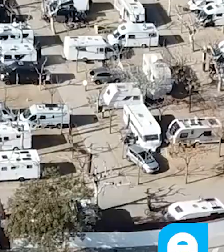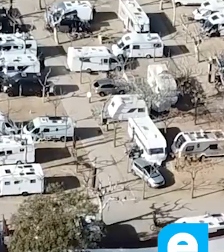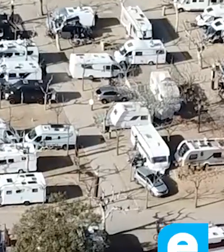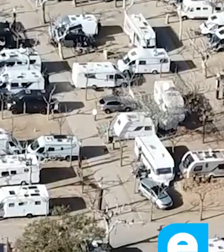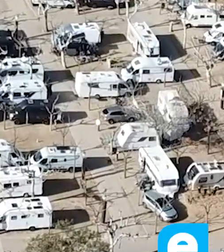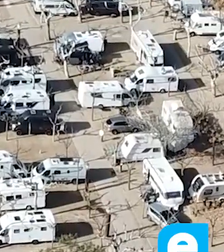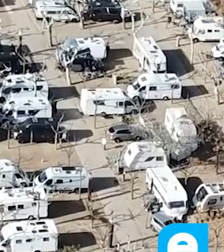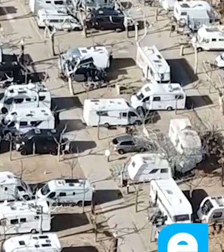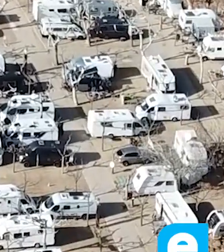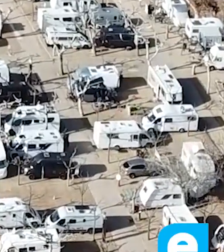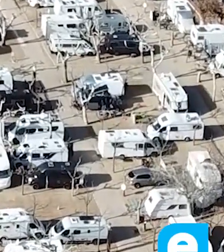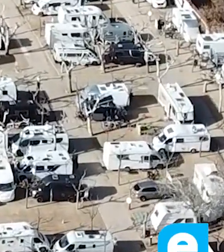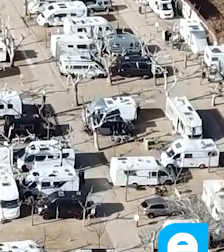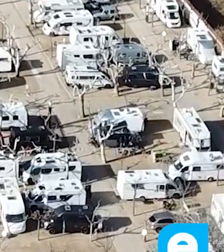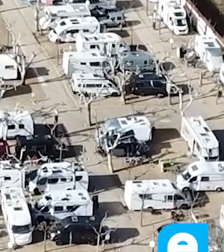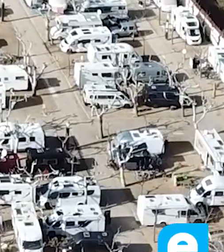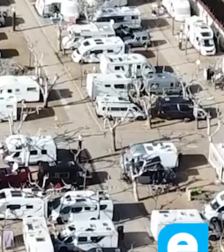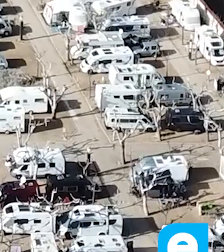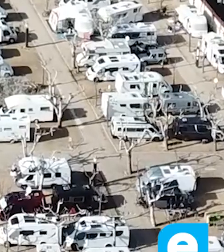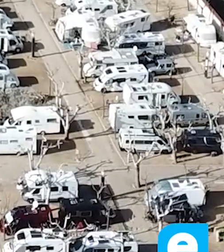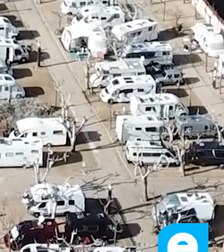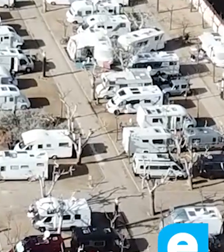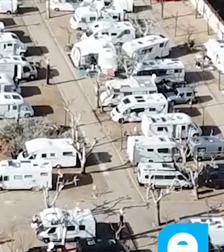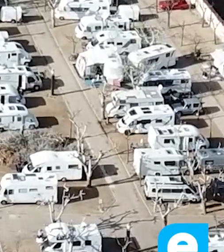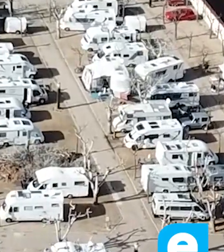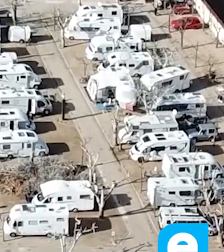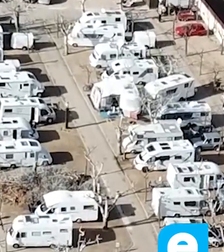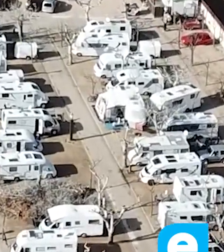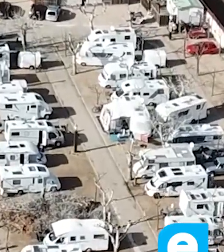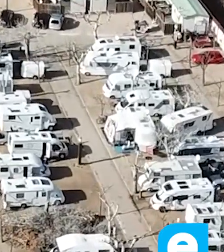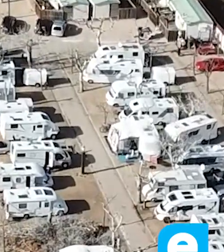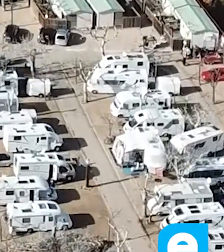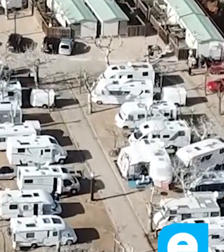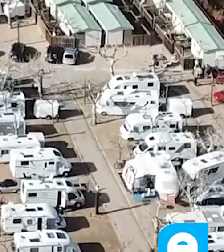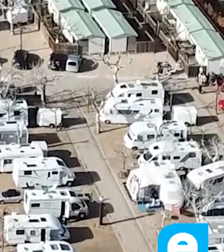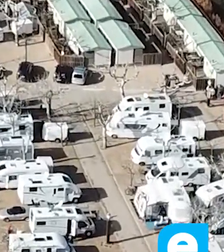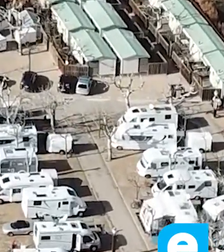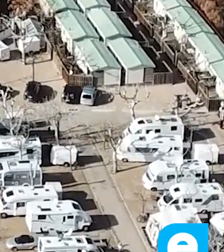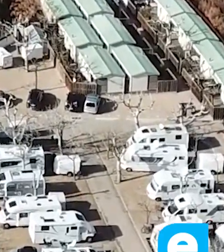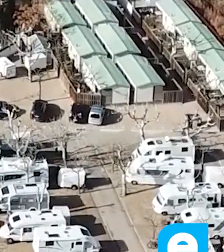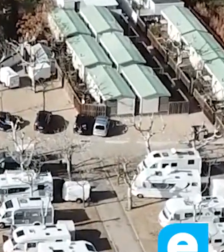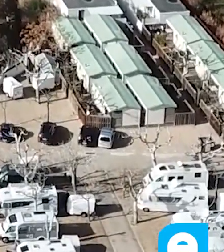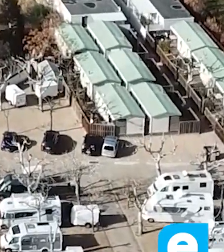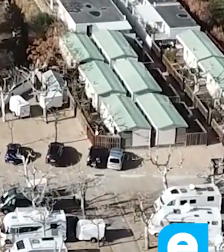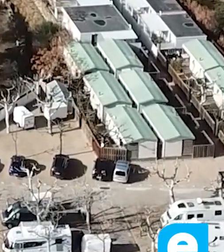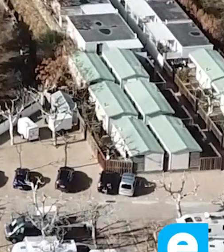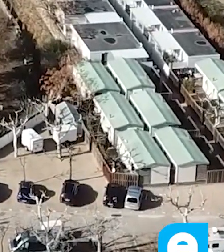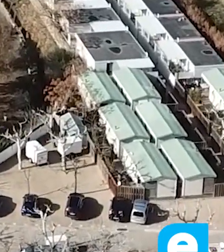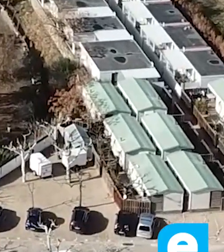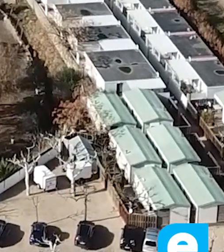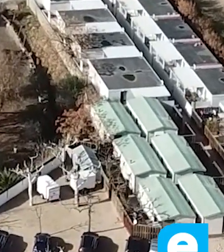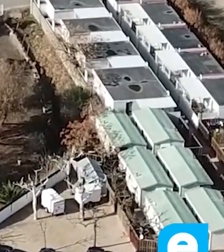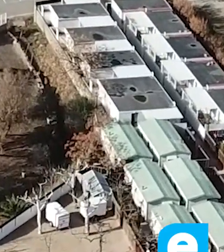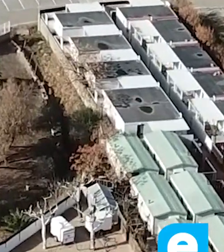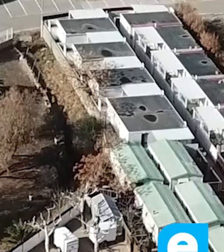es valorarà individualment, tot i que es preveuen mesures per reduir els riscos, com ara plans d'emergència o solucions estructurals. I fins i